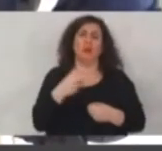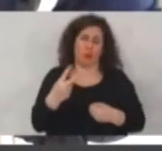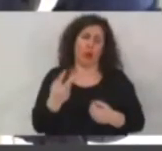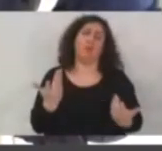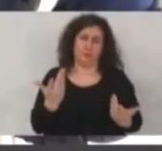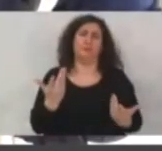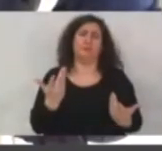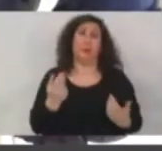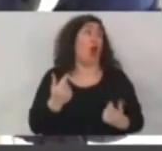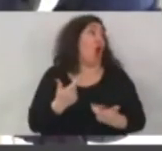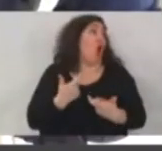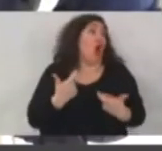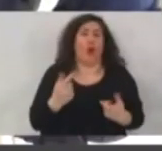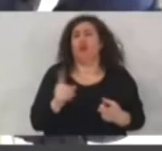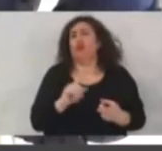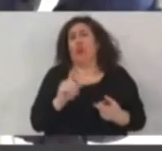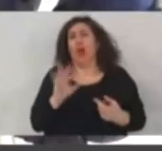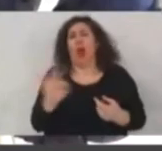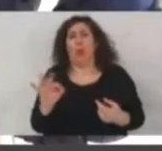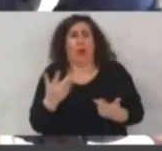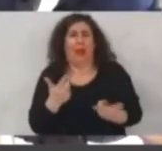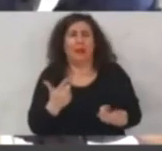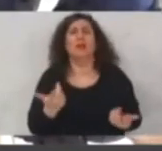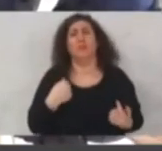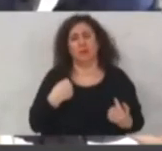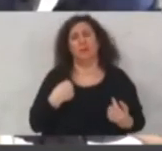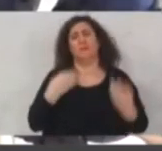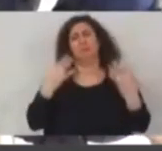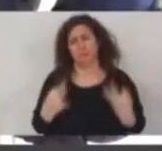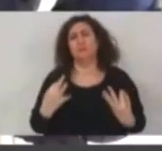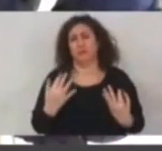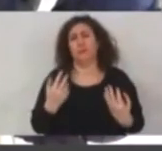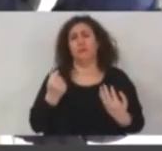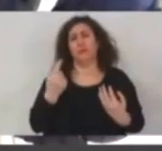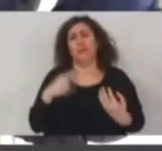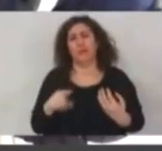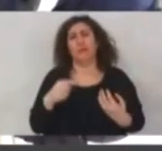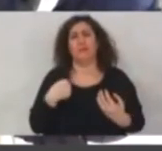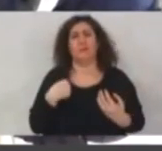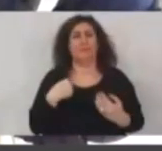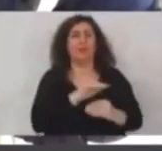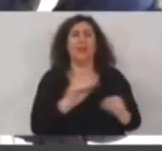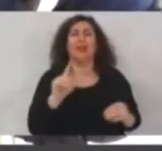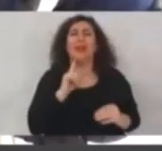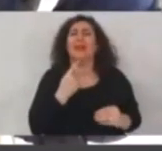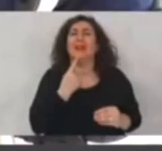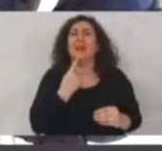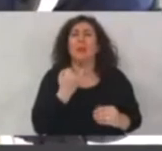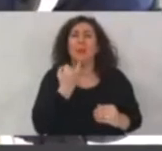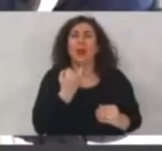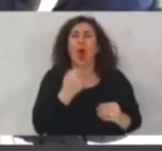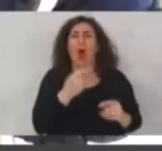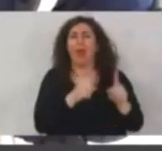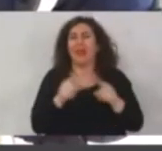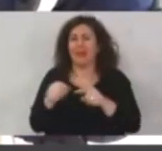importante, non sarà una grande cifra per qualcuno, ma io sono convinto, noi siamo convinti che dal momento che noi ci rivolgiamo ai piccoli, questo possa essere un